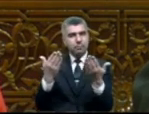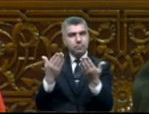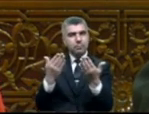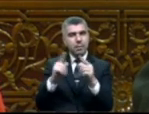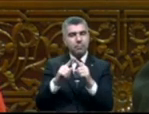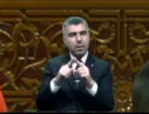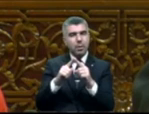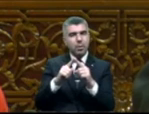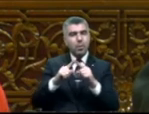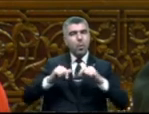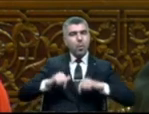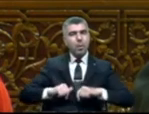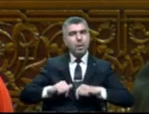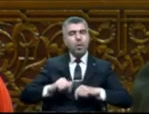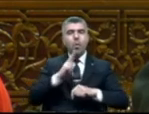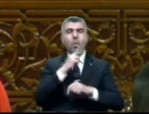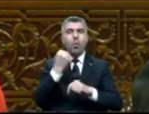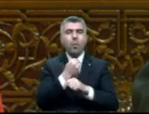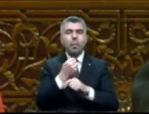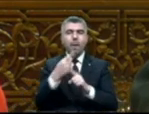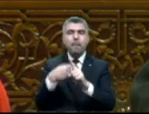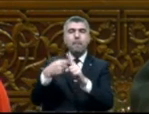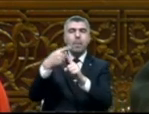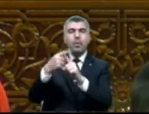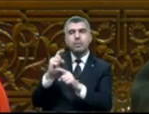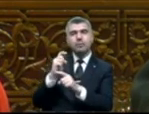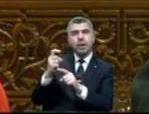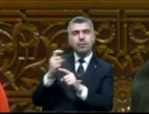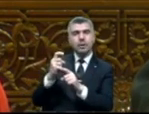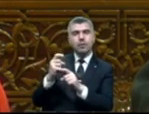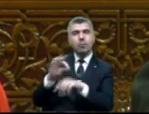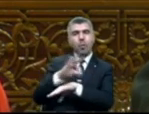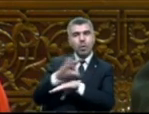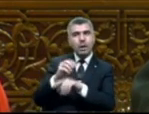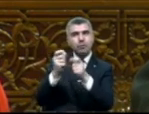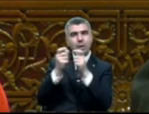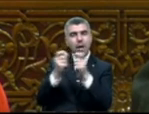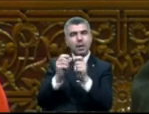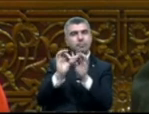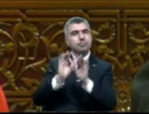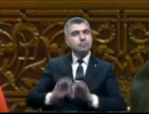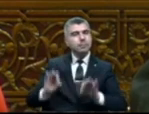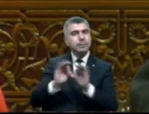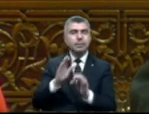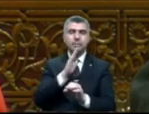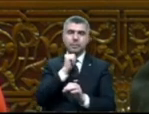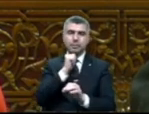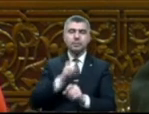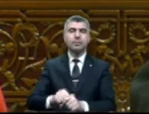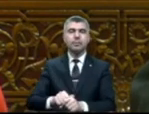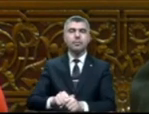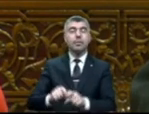من عدم الزيادة في الأجور نظرا للظرفية الاقتصادية العالمية، وطالبنا بالزيادة في